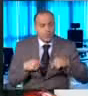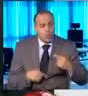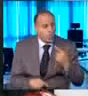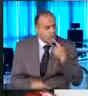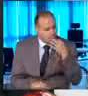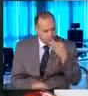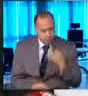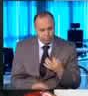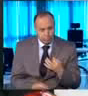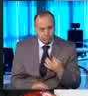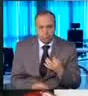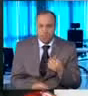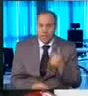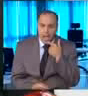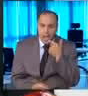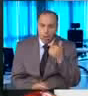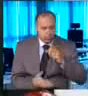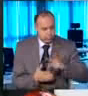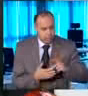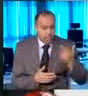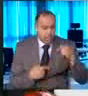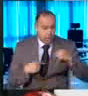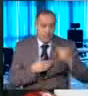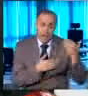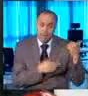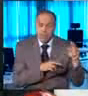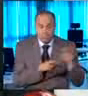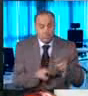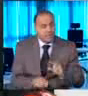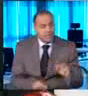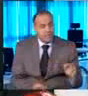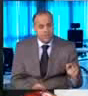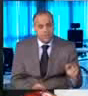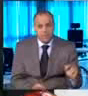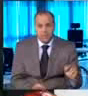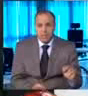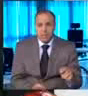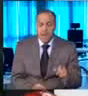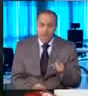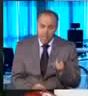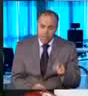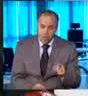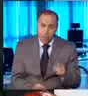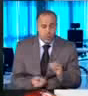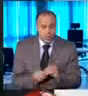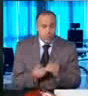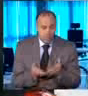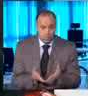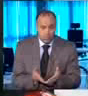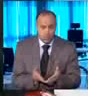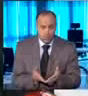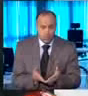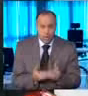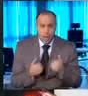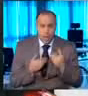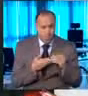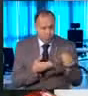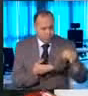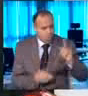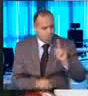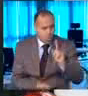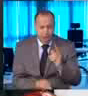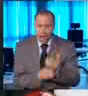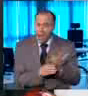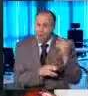تتعهد وتلتزم بكل ما أمضت عليه الحكومات السابقة مع الطرق في النقابي، وهذا هو راهو الإشكال. نحن ماناش طالبين زيادة جديدة